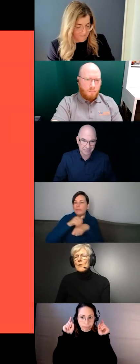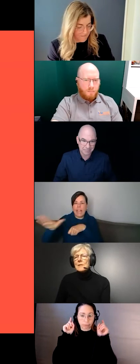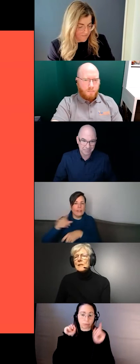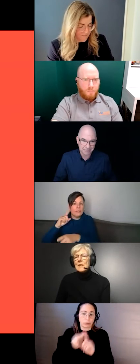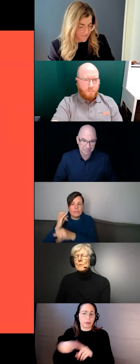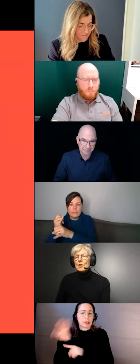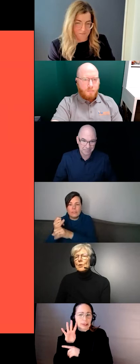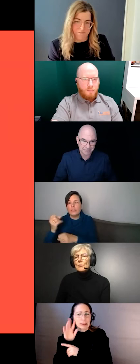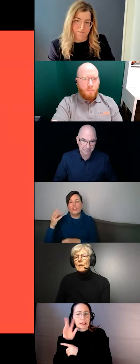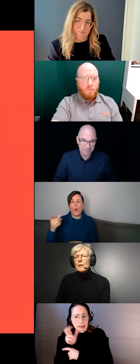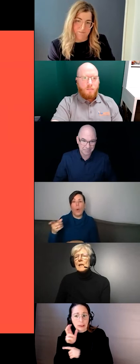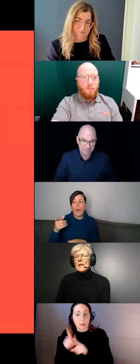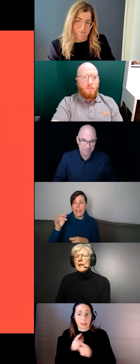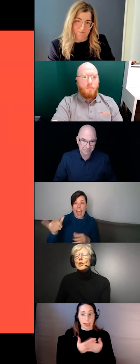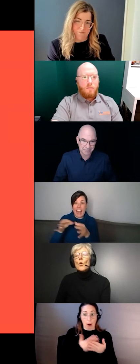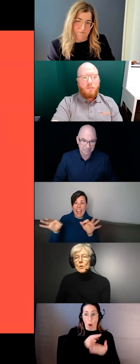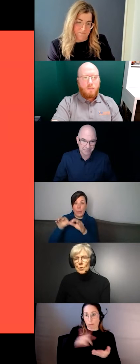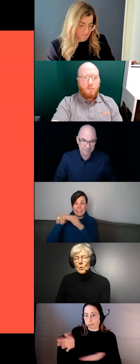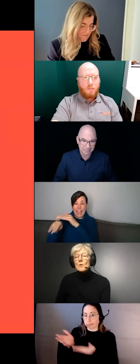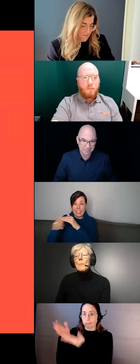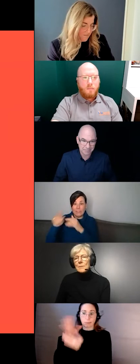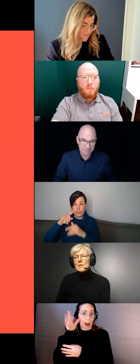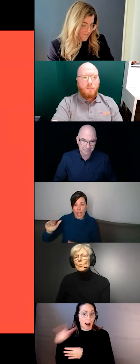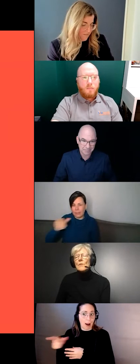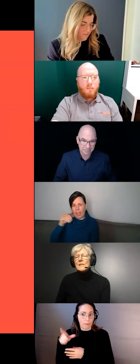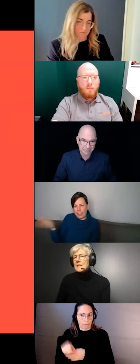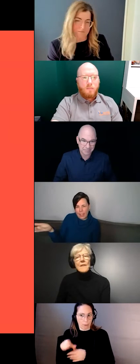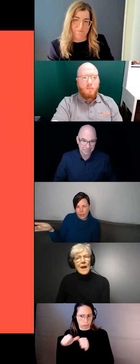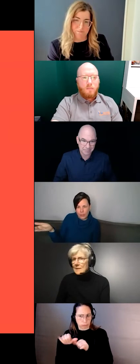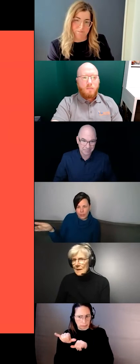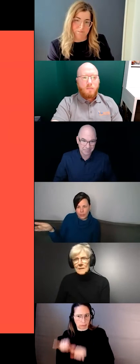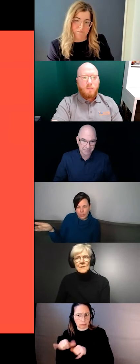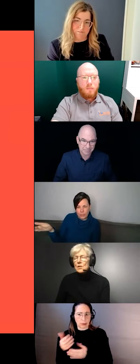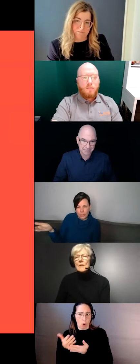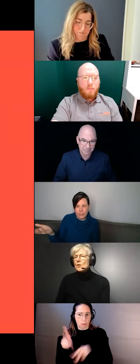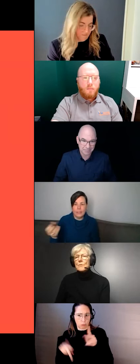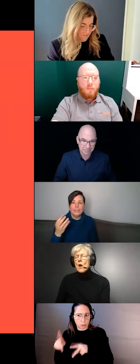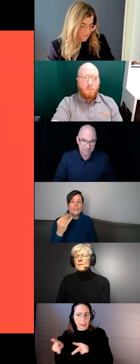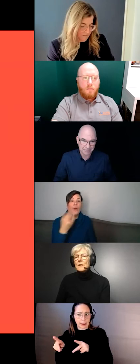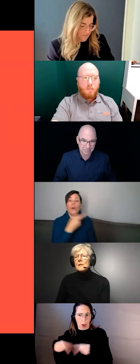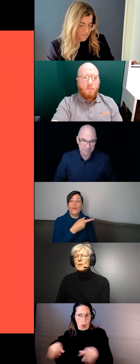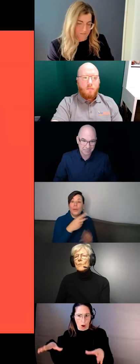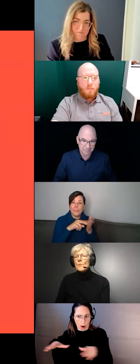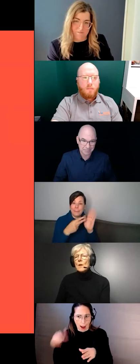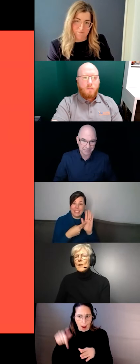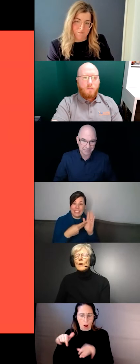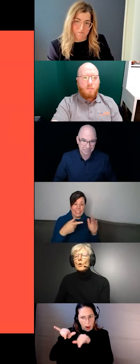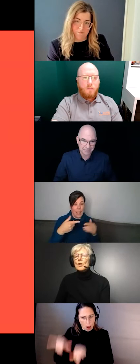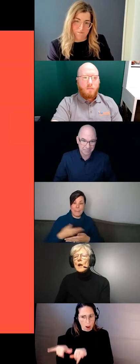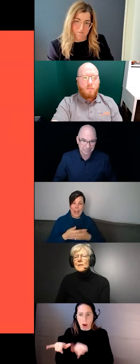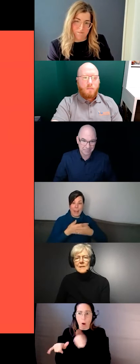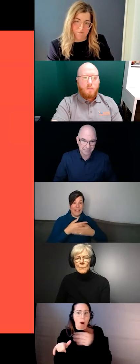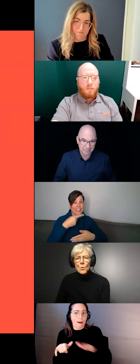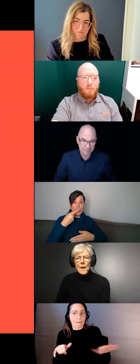des appareils pour entendre. Et souvent, les écoles encouragent les parents de garder leurs enfants dans une école locale, une école publique